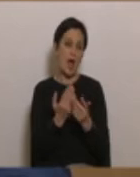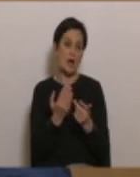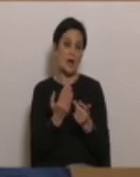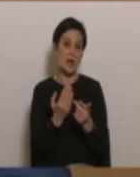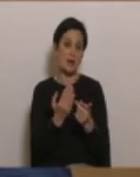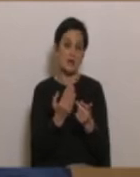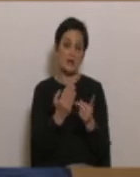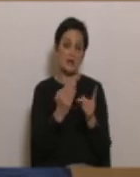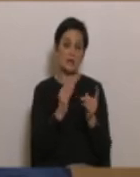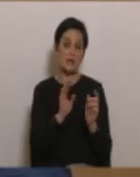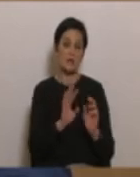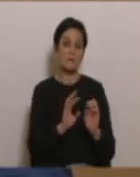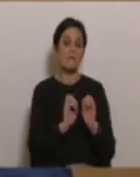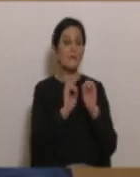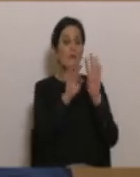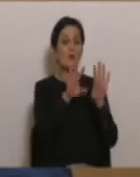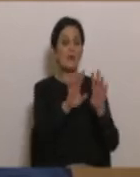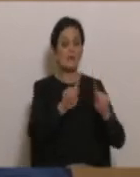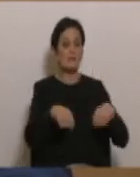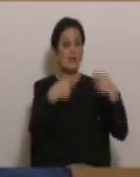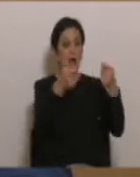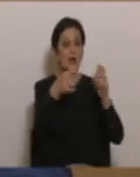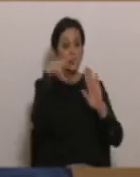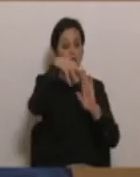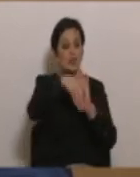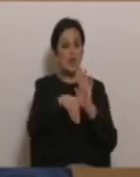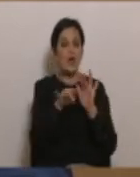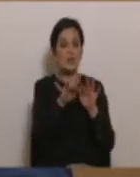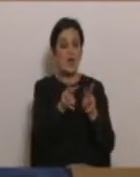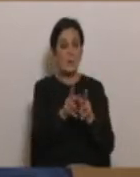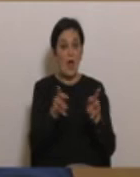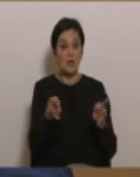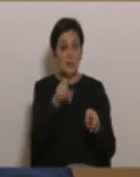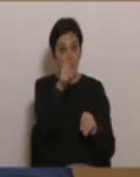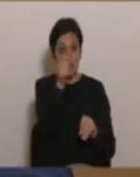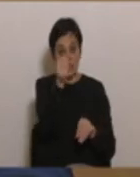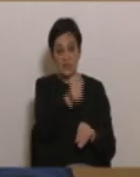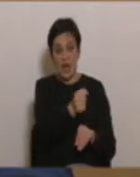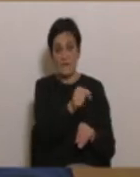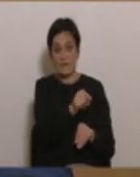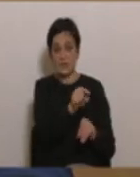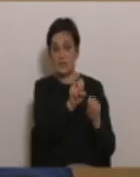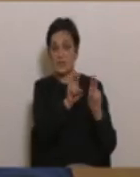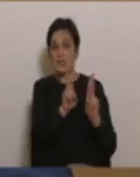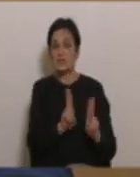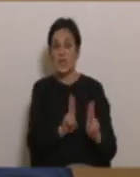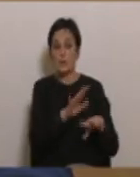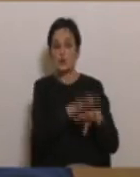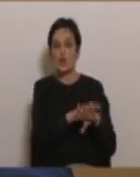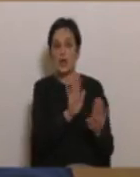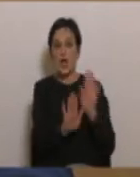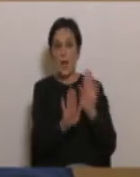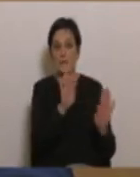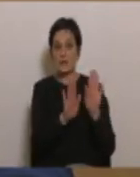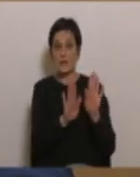გადავაბარებდი შინაგან საქმეთა მინისტრს და იმას დავნიშნავდი ამ საგანგებო შტაბის